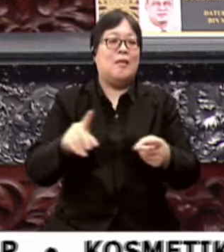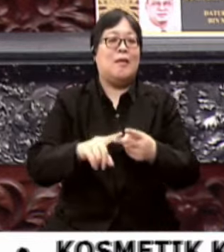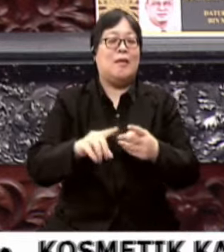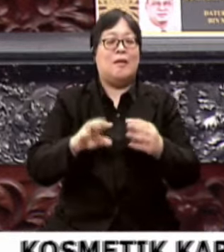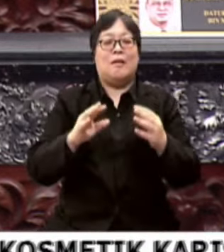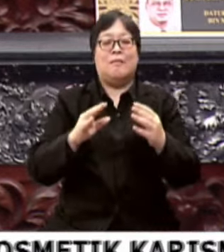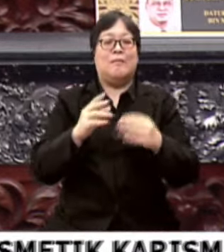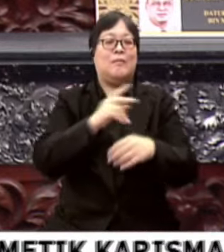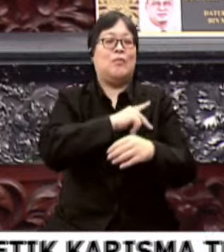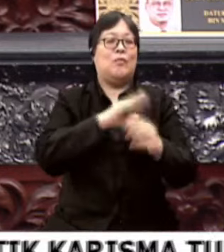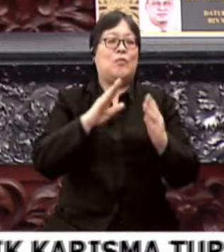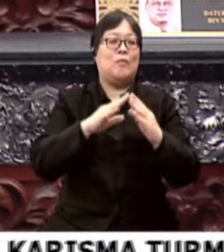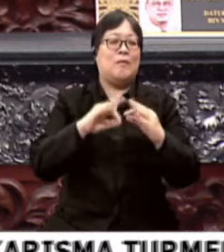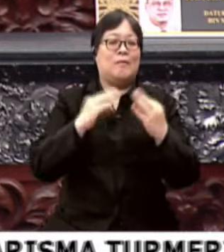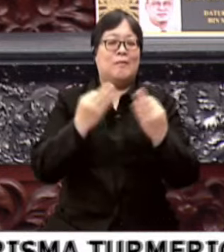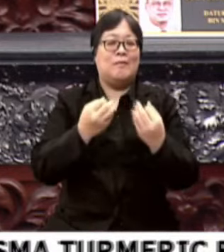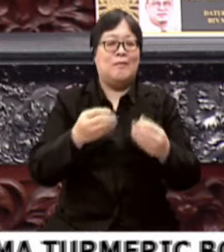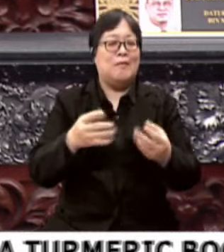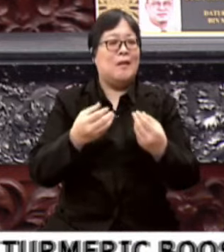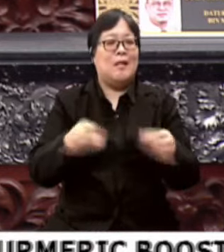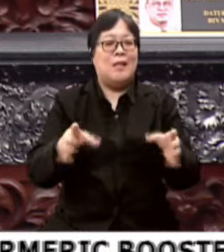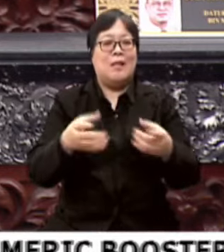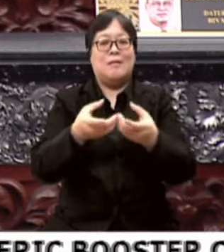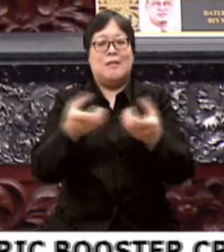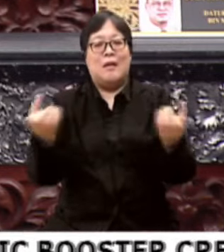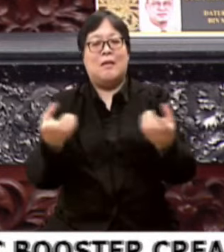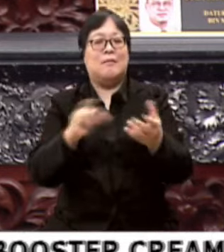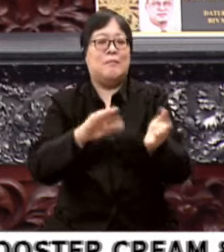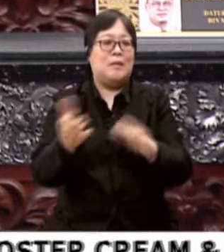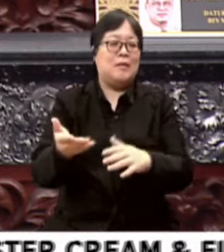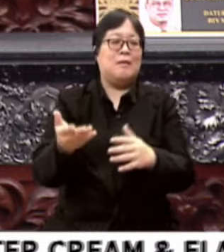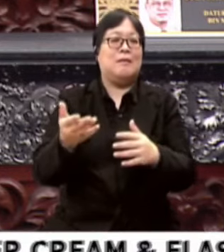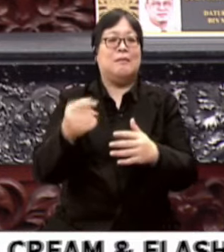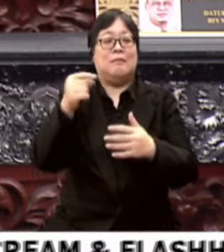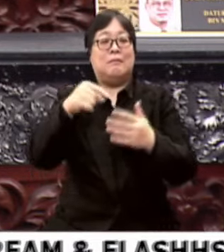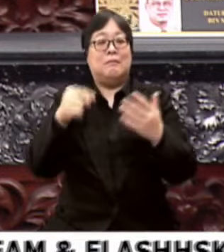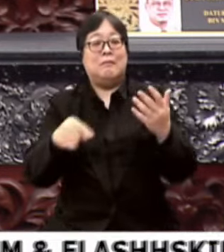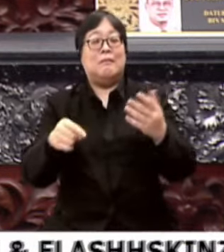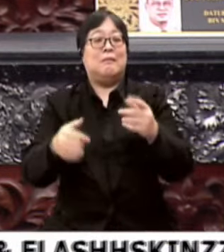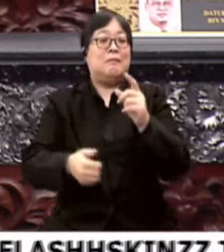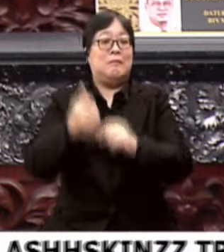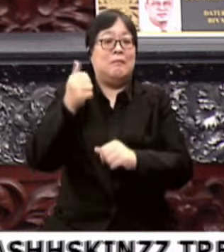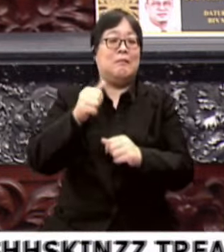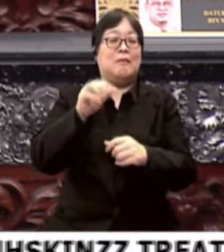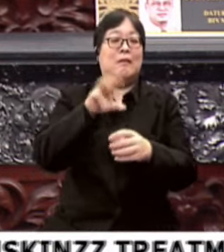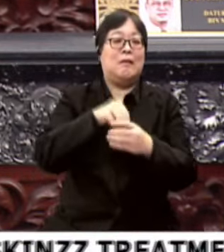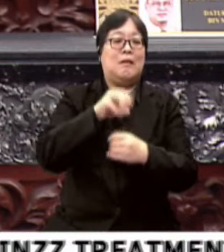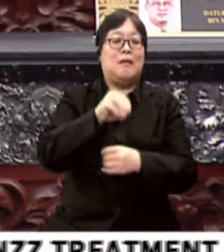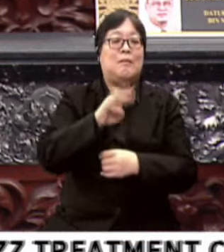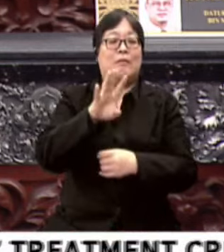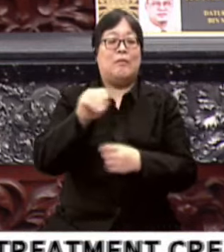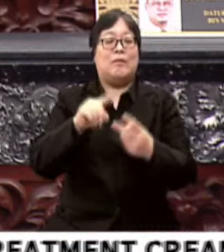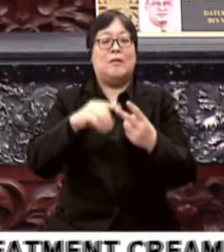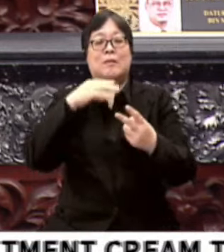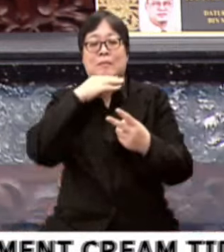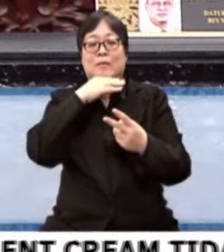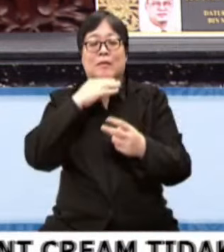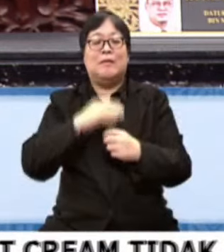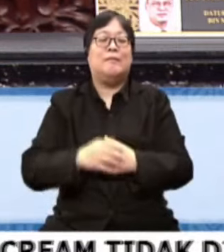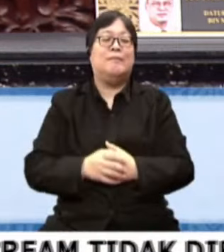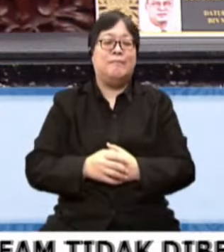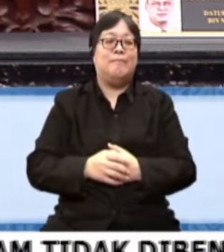ketua isi keluarga perceraian kemalangan dan yang golongan beliau jadi